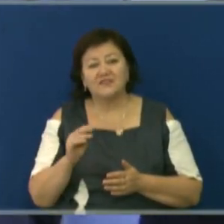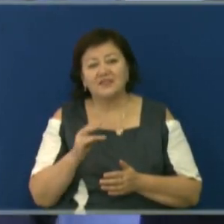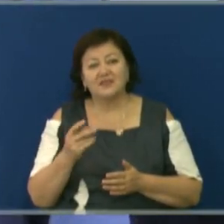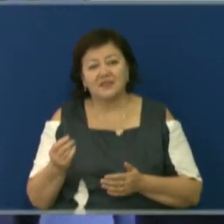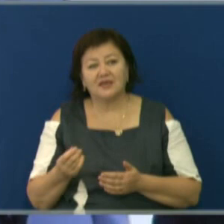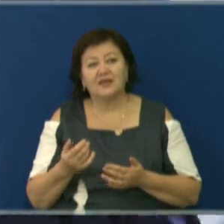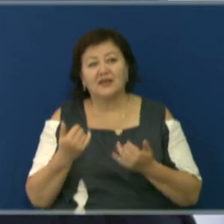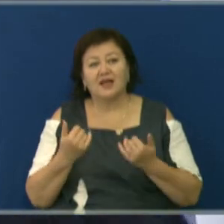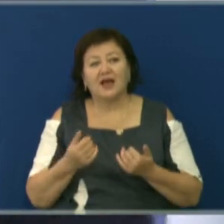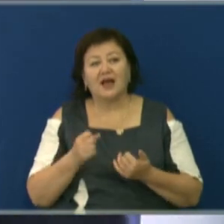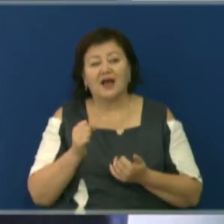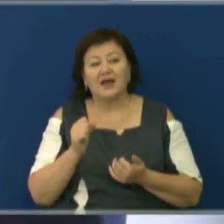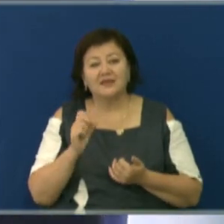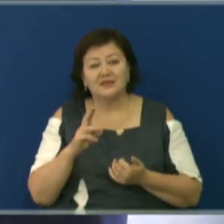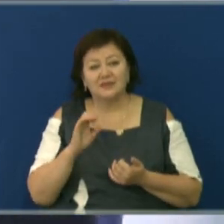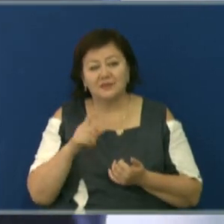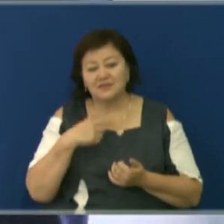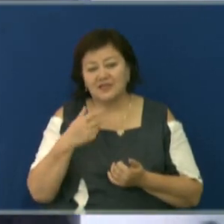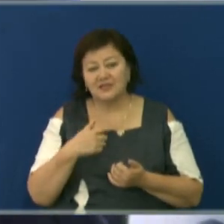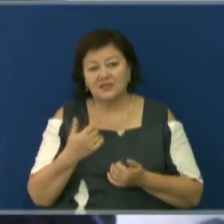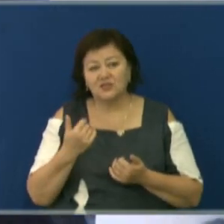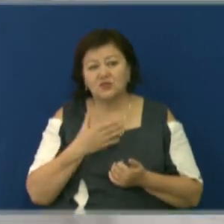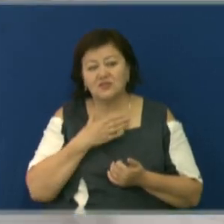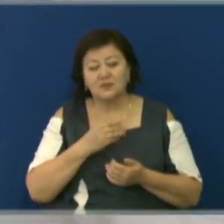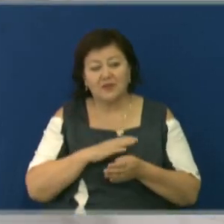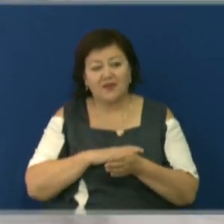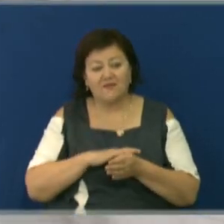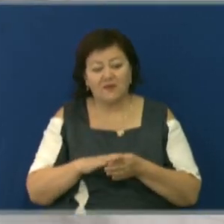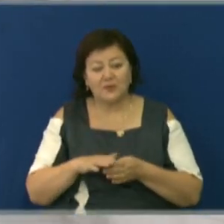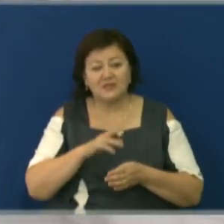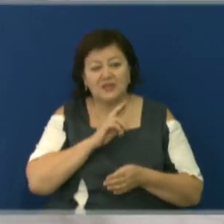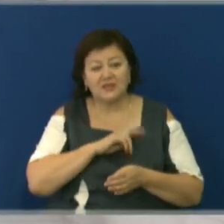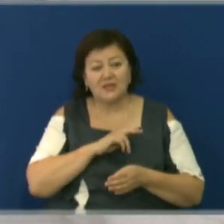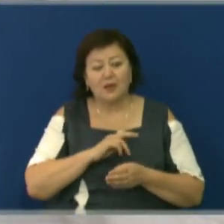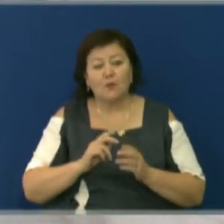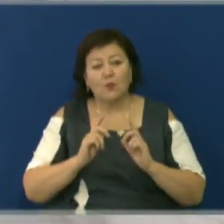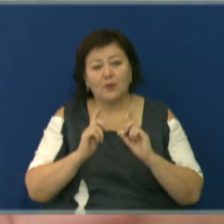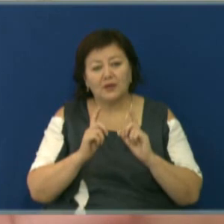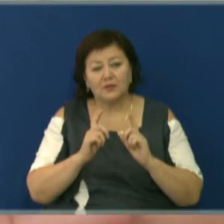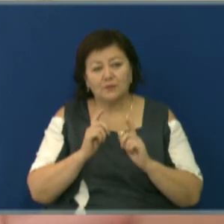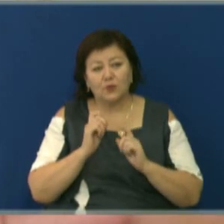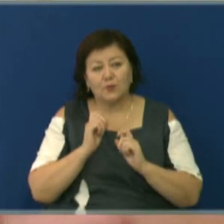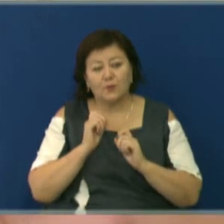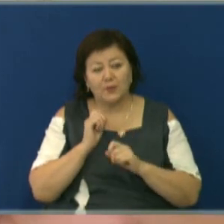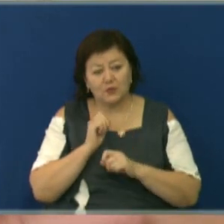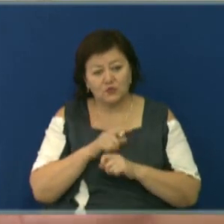дня. Аким отметил, что таким образом в семье постепенно реализуются работы согласно поручению главы государства.